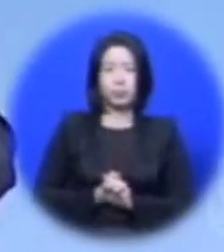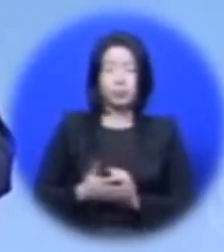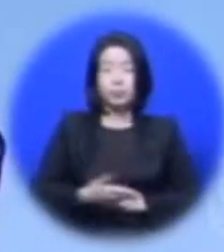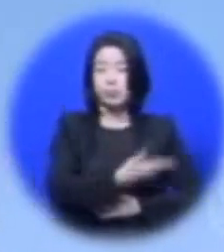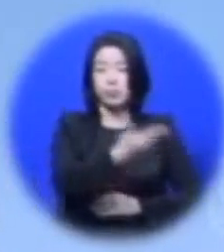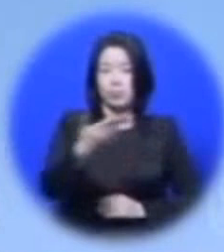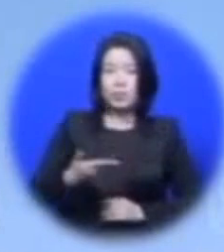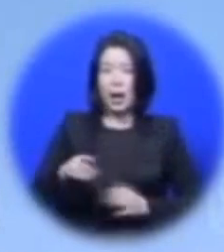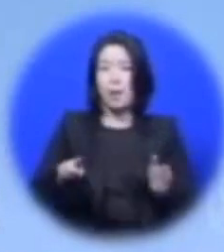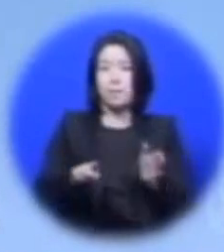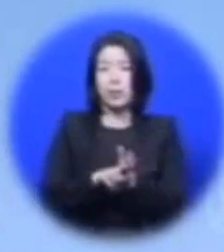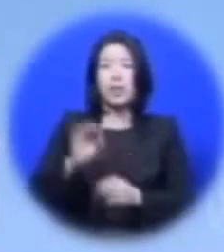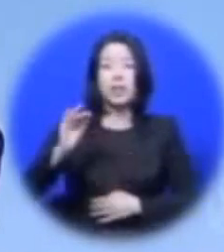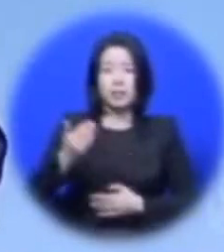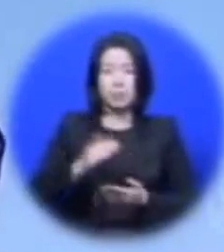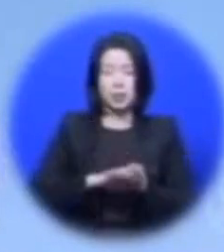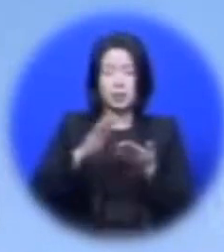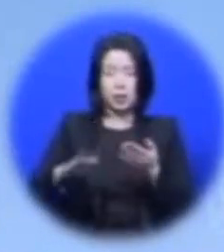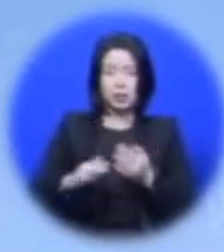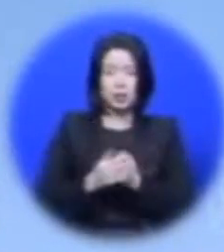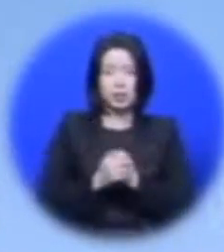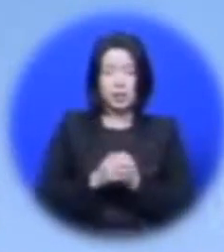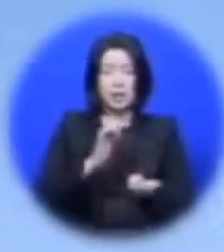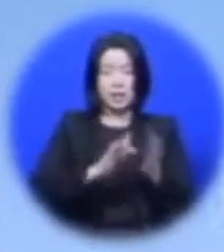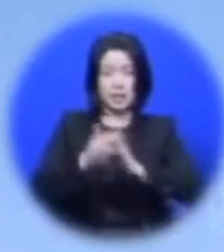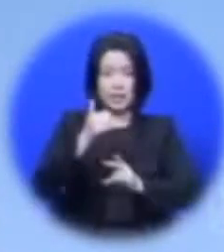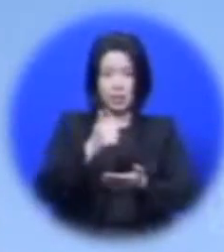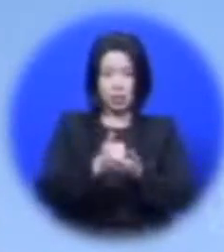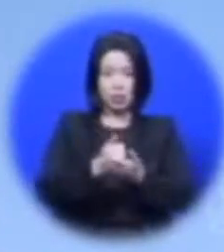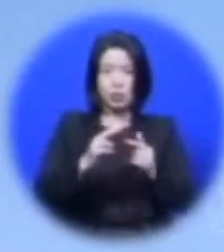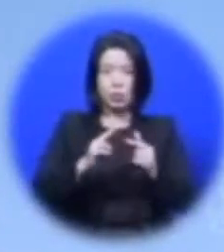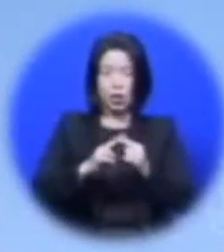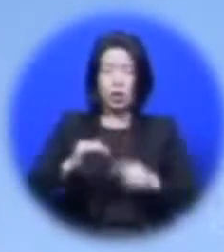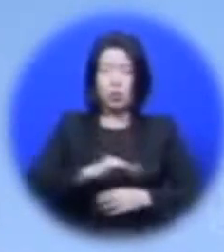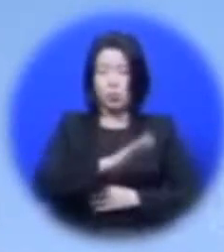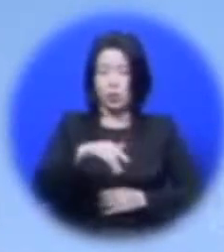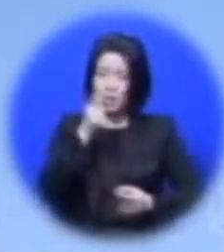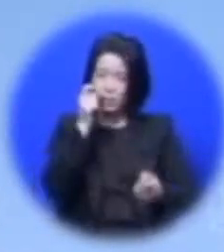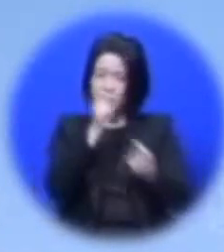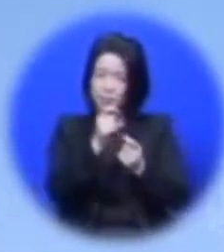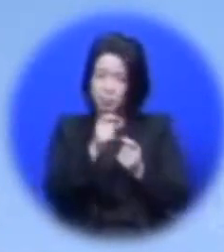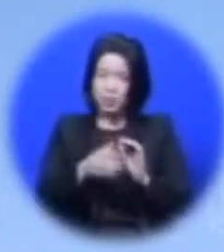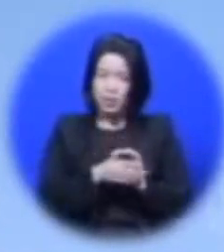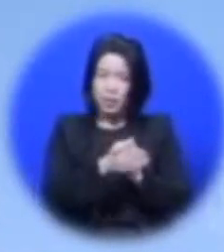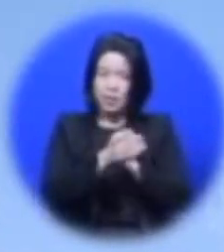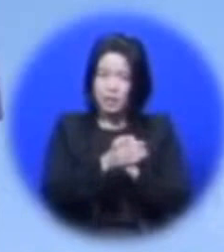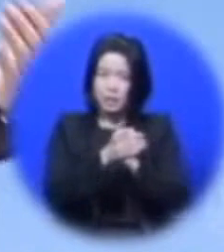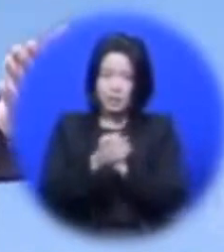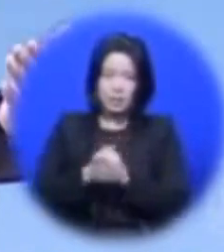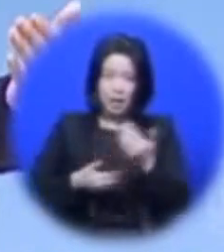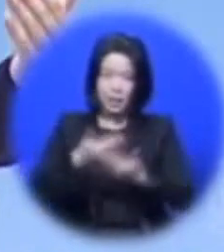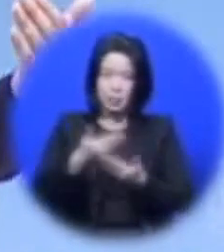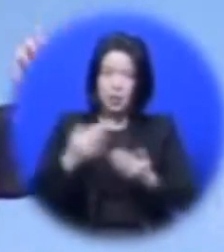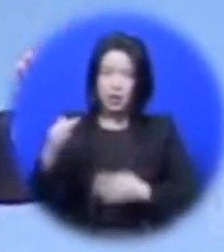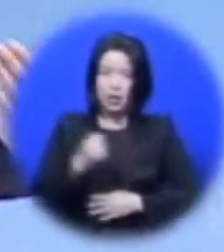여러분 믿으셔야 됩니다. 예수님과 우리는 친밀히 사귐을 가질 수 있습니다. 요한 사도가 자기가